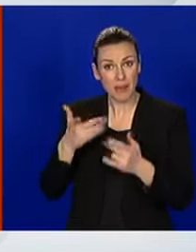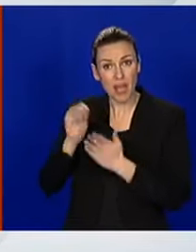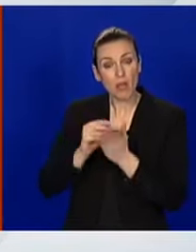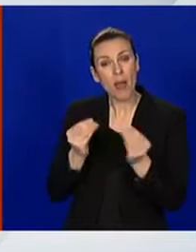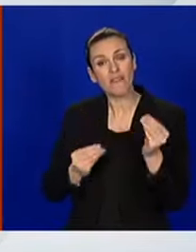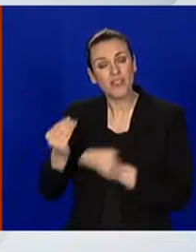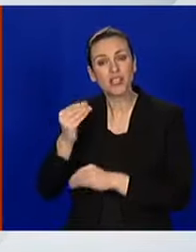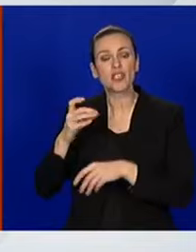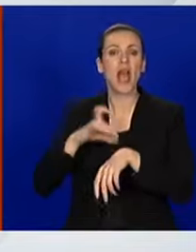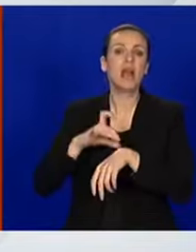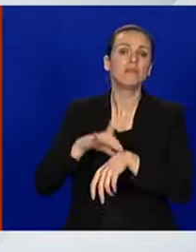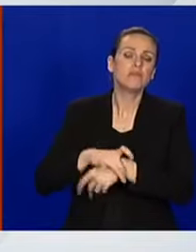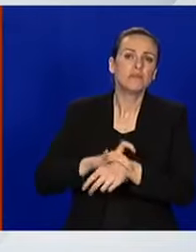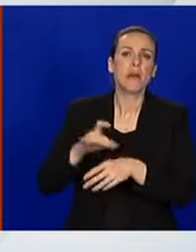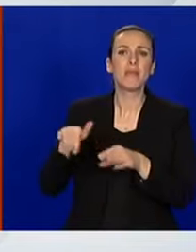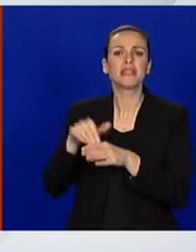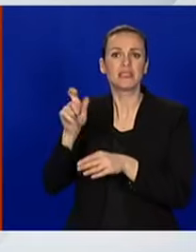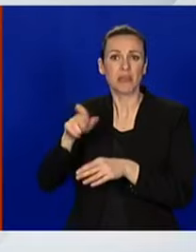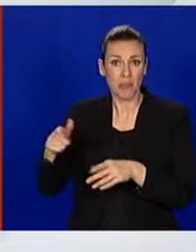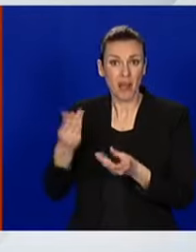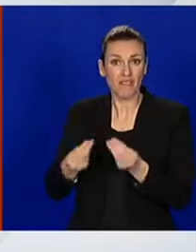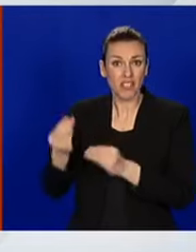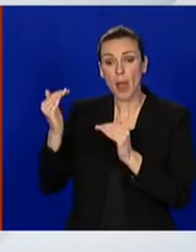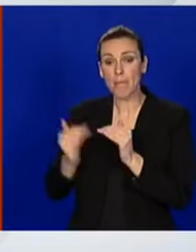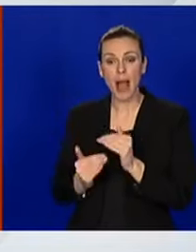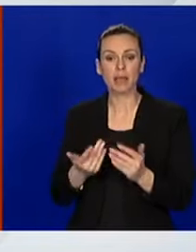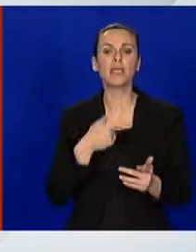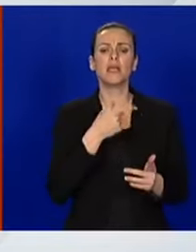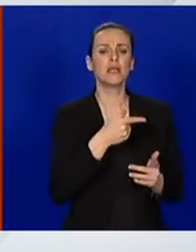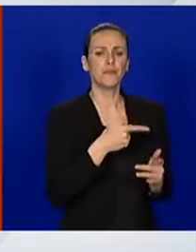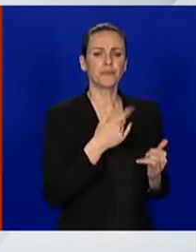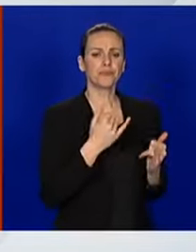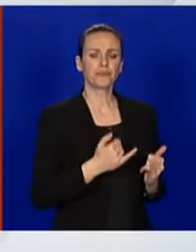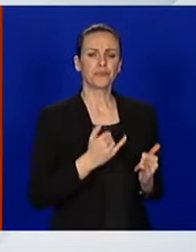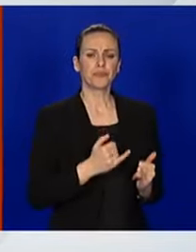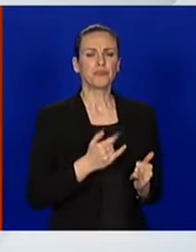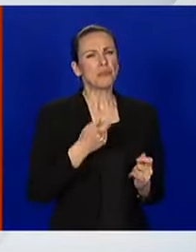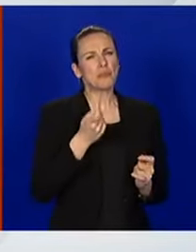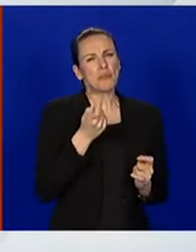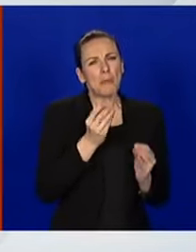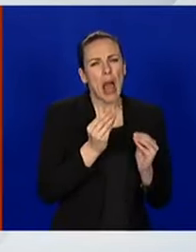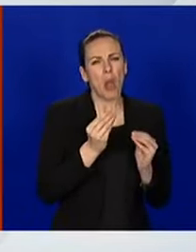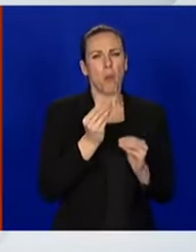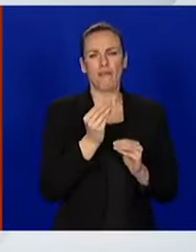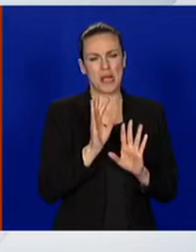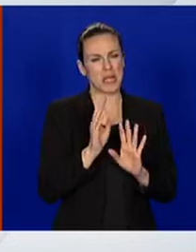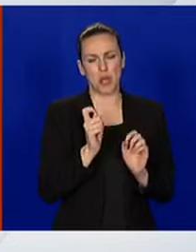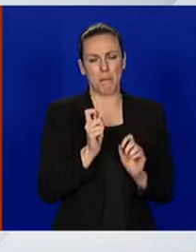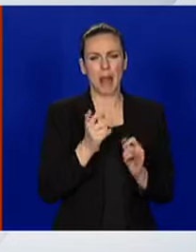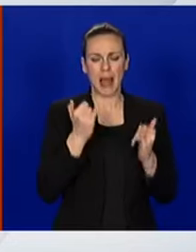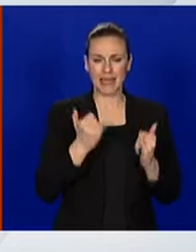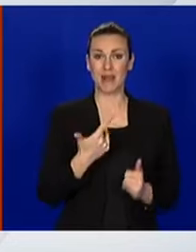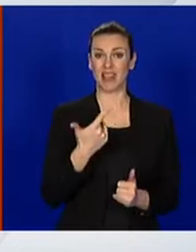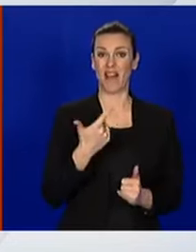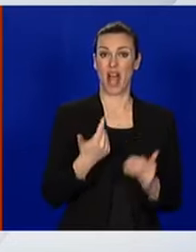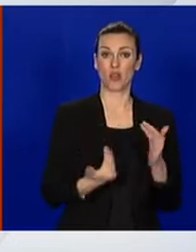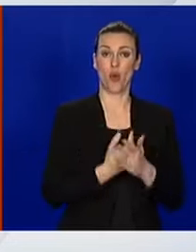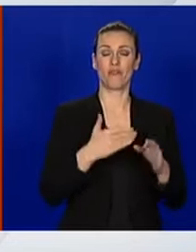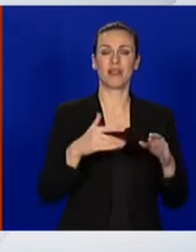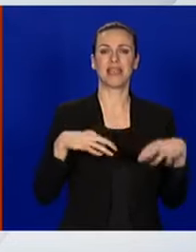povećao, smanjio zadnjih dana? Pa taj broj se malo povećava. Danas imamo dva nova